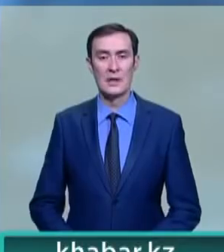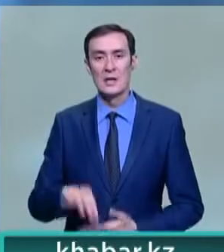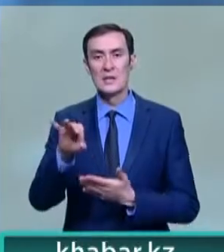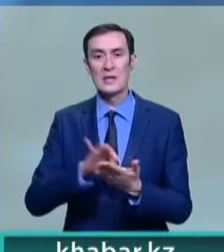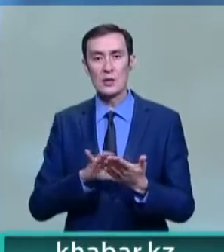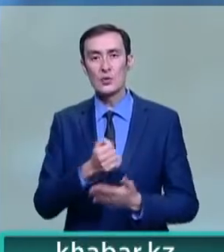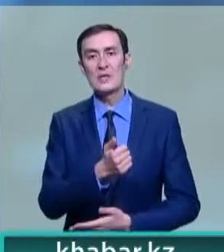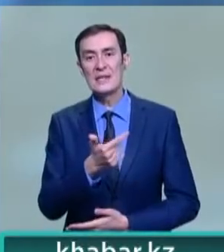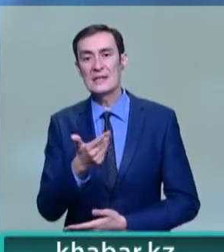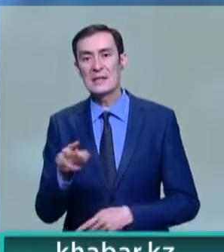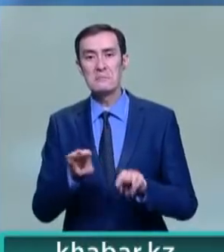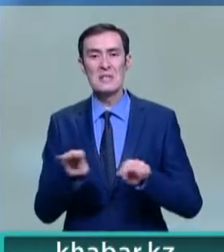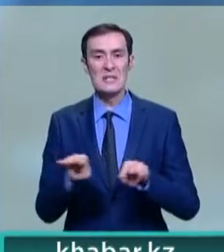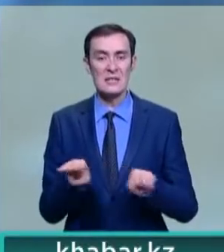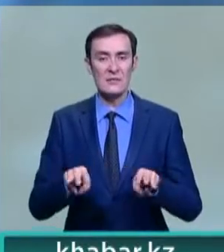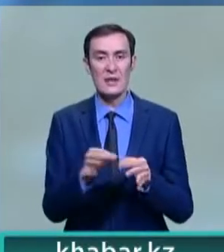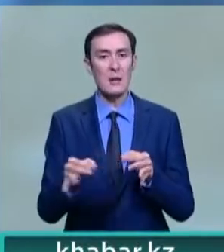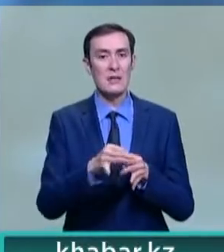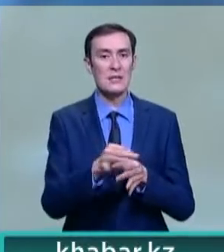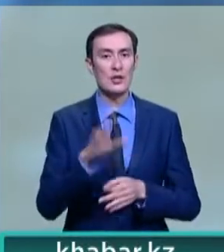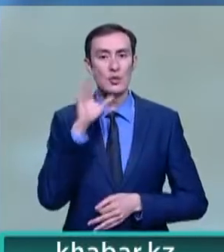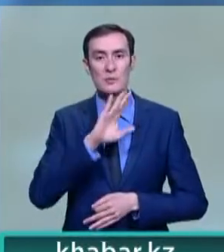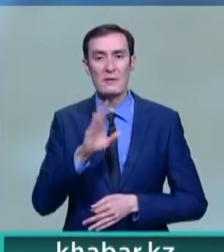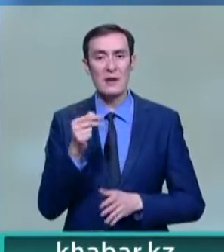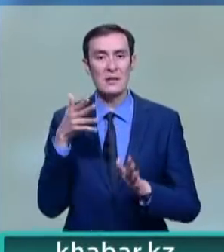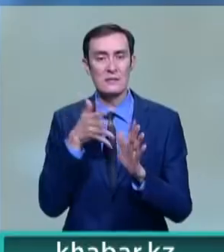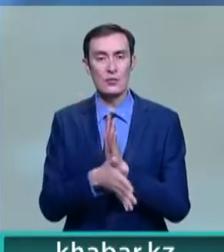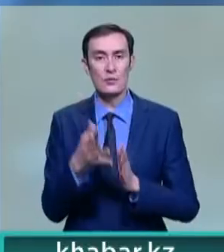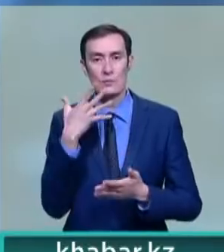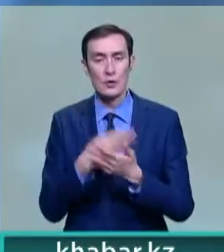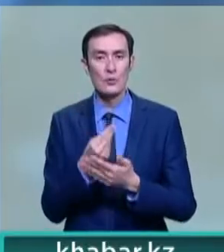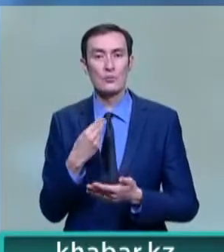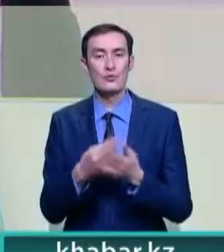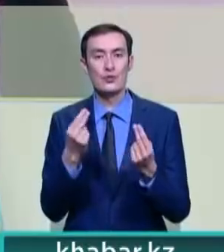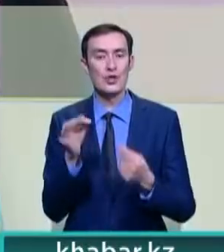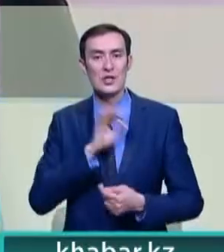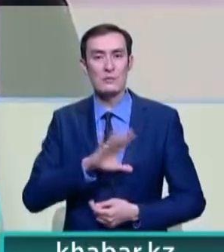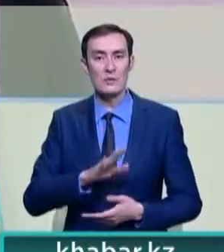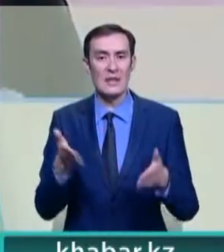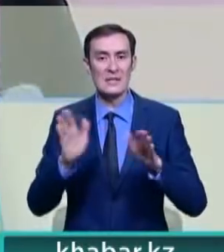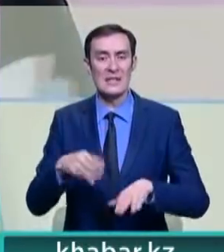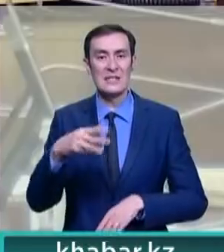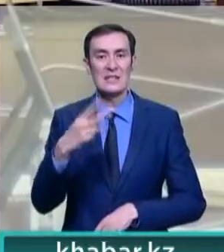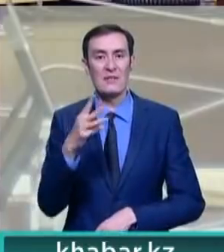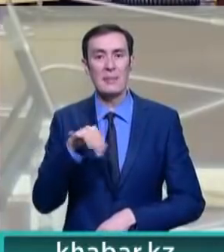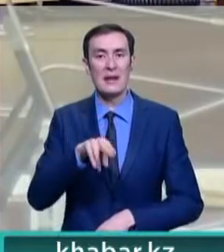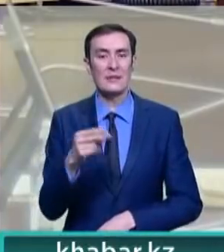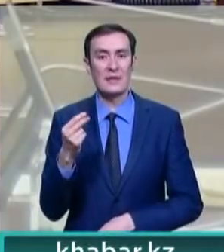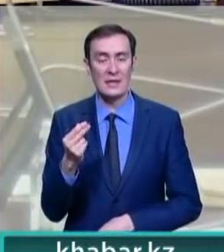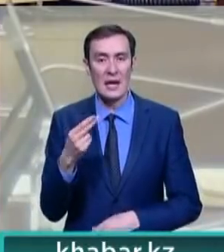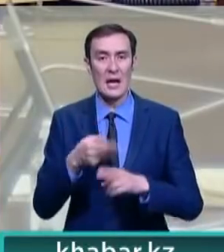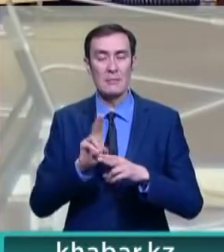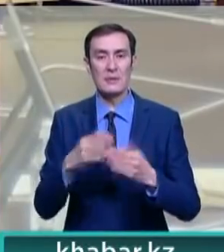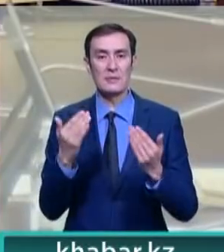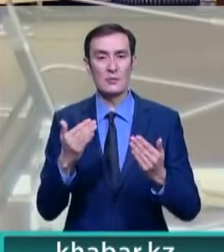Сразу несколько министерств и регионов не успевают освоить бюджет. Неиспользованными остаются 32 миллиарда тенге. Об